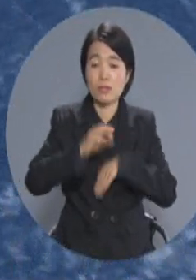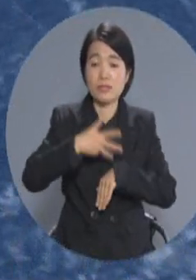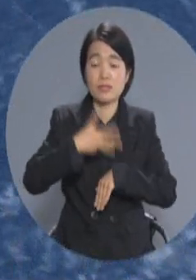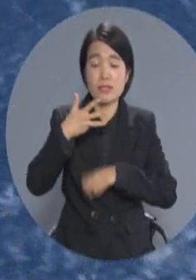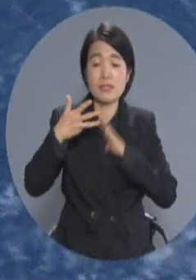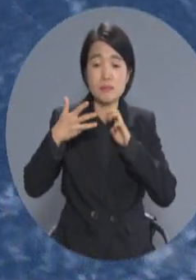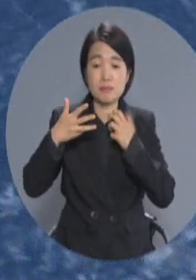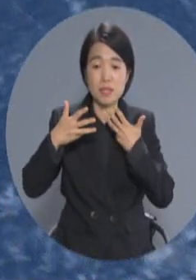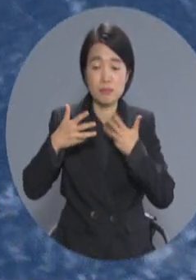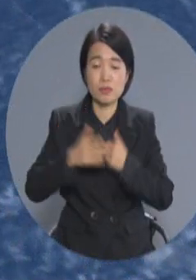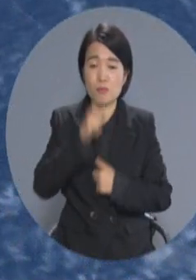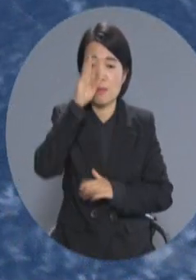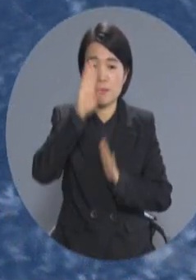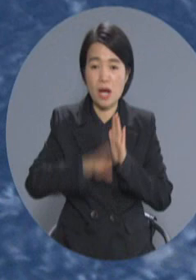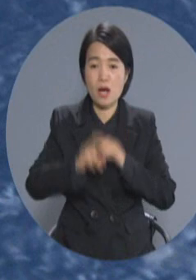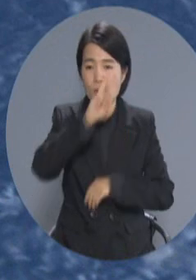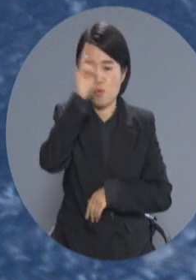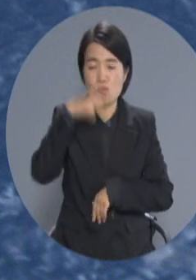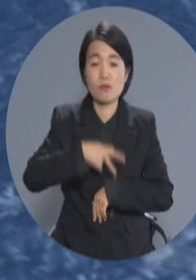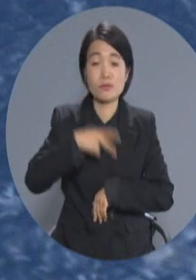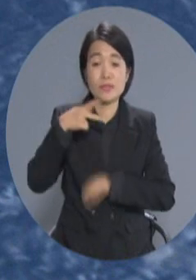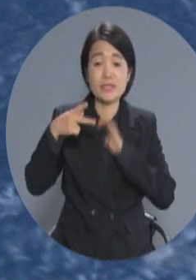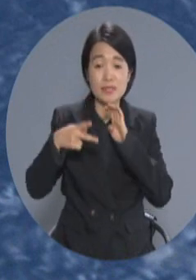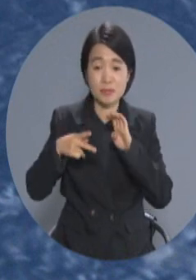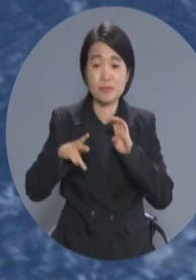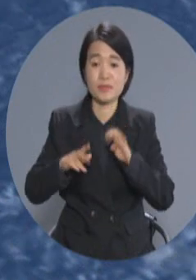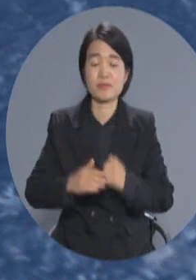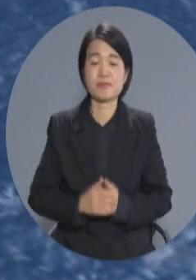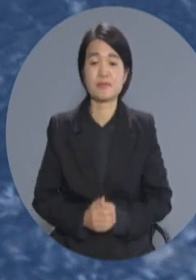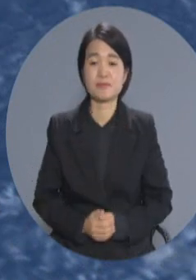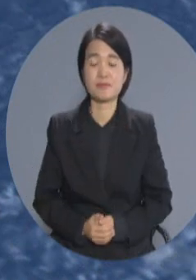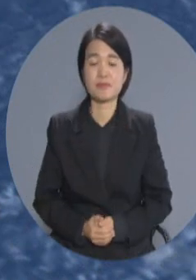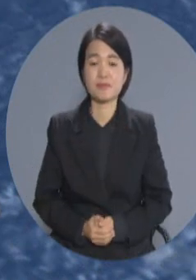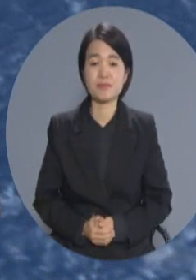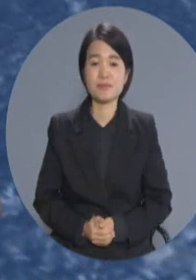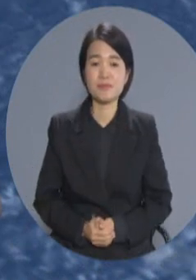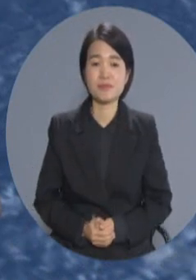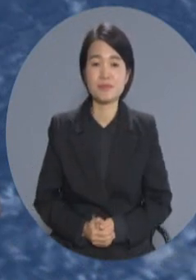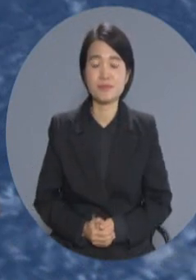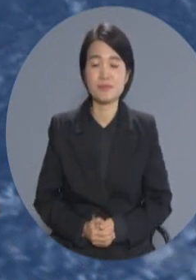38분 간조 시간은 오후 2시 40분입니다 지금까지 생활 포커스 송유라였습니다